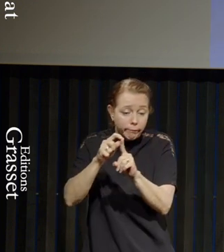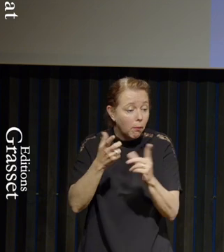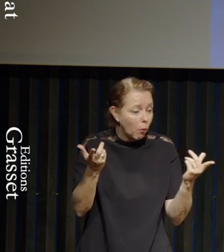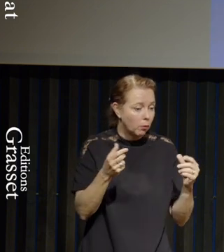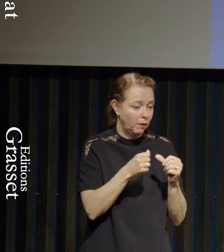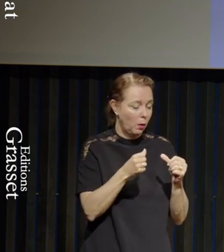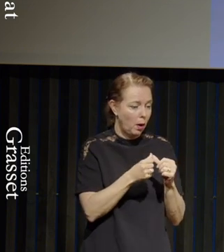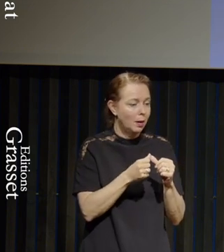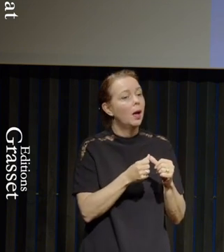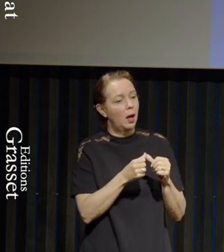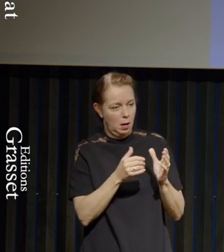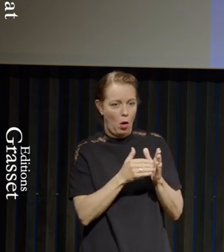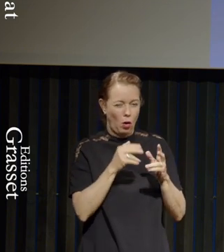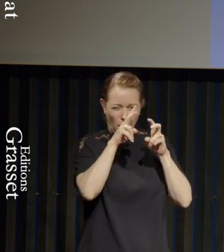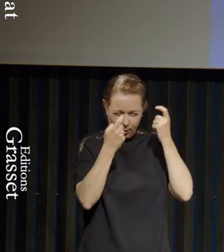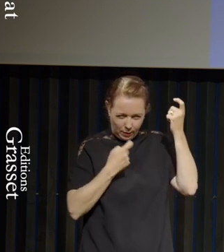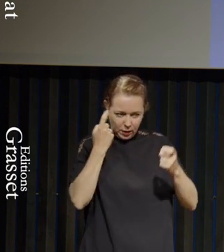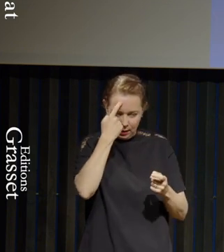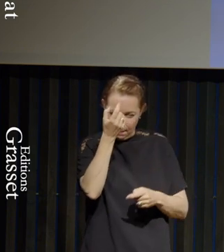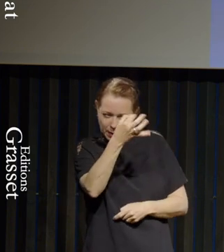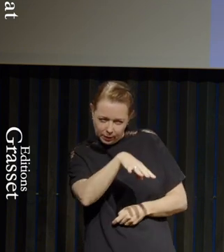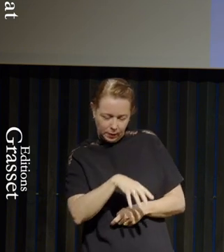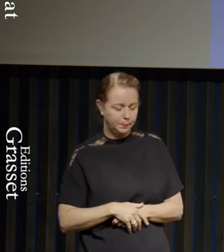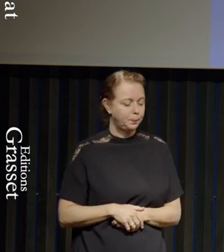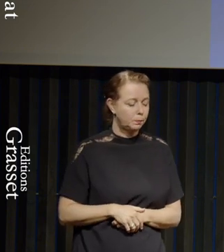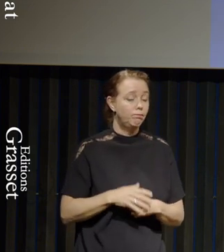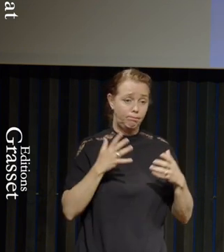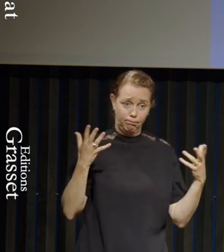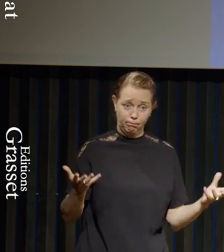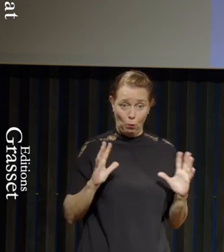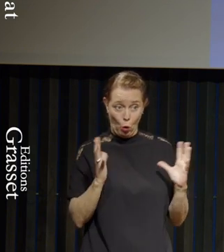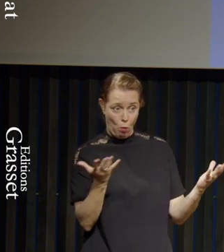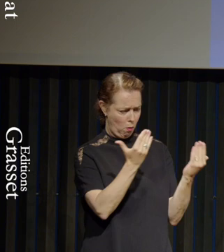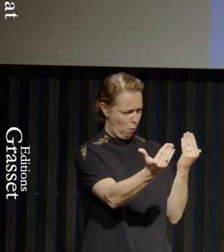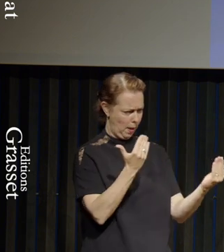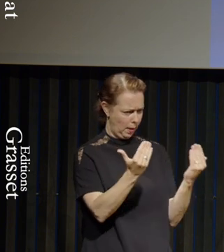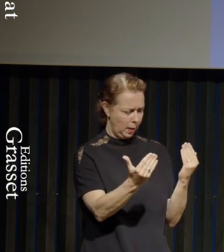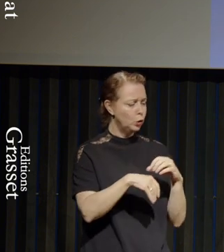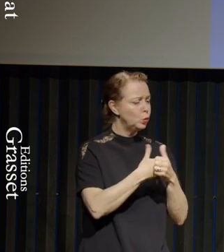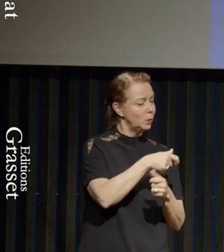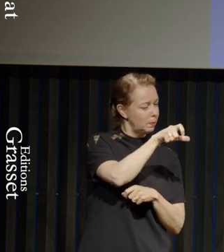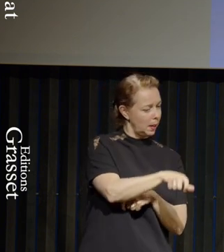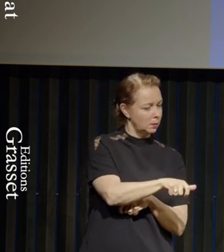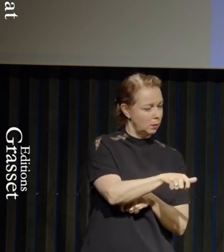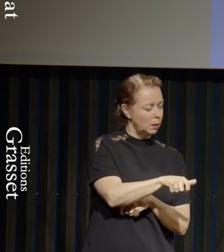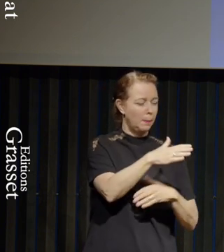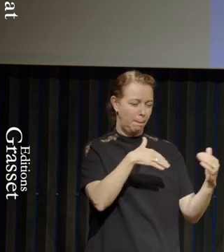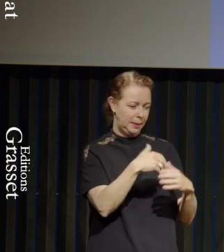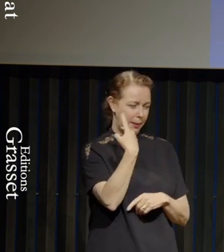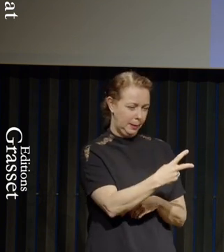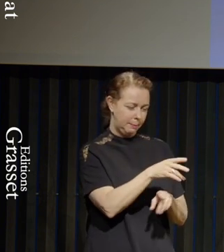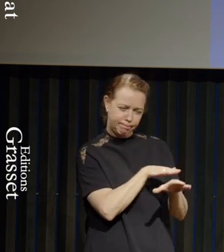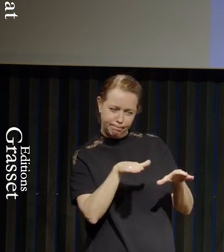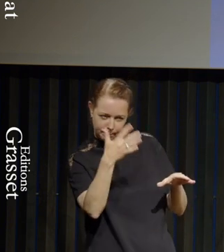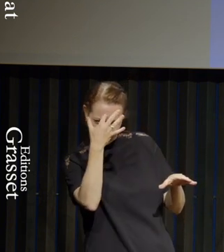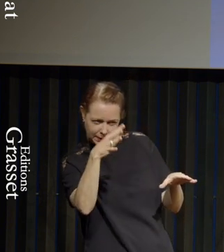à nouveau à la créativité. Et là aussi, on va le faire de façon un peu grossière. On va le faire là aussi sur le métier qu'exercent les personnes. Et